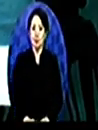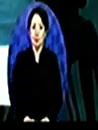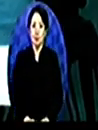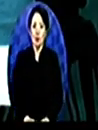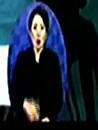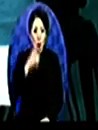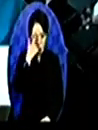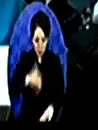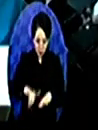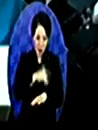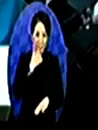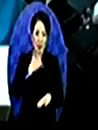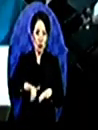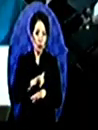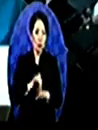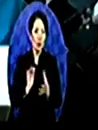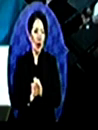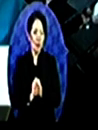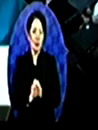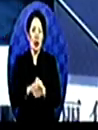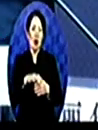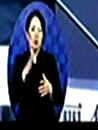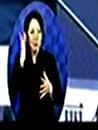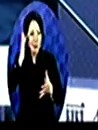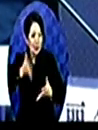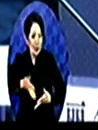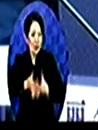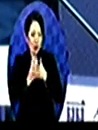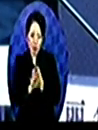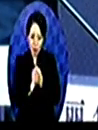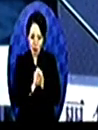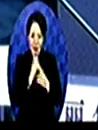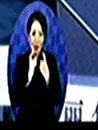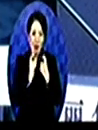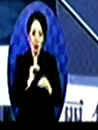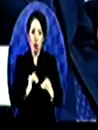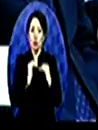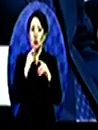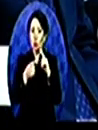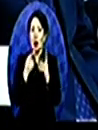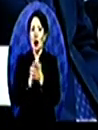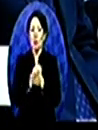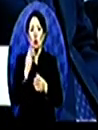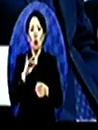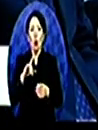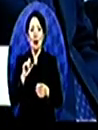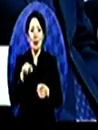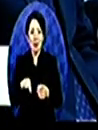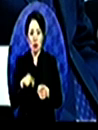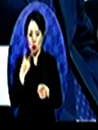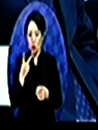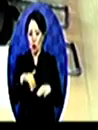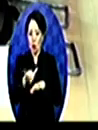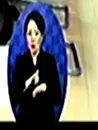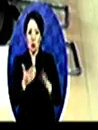Монгол улс бүгд найрамдах хятад ард улсын хооронд иж бүрэн стратегийн түншлэлийн харилцаа хөгжүүлэх тухай хамтарсан тунхаглалд хоёр орны худалдаа эдийн засгийн